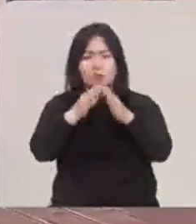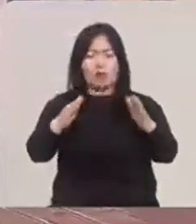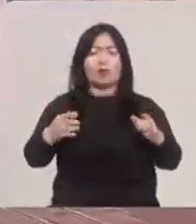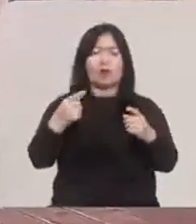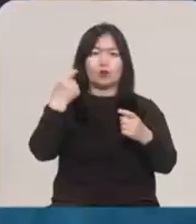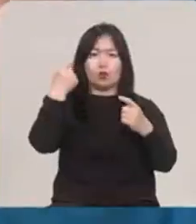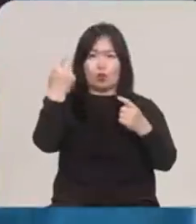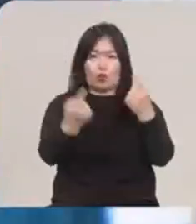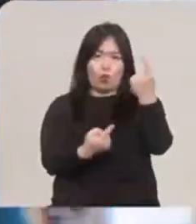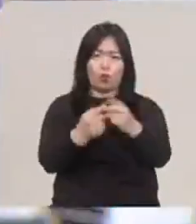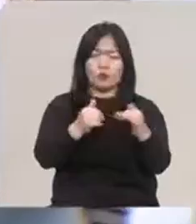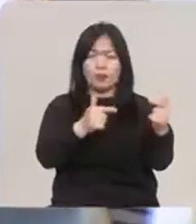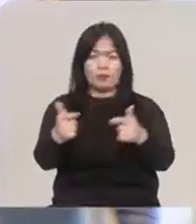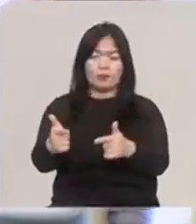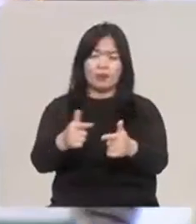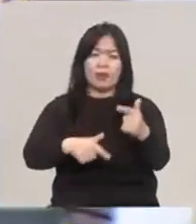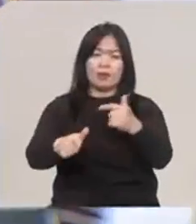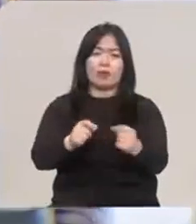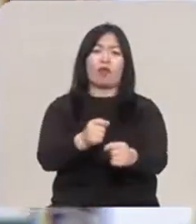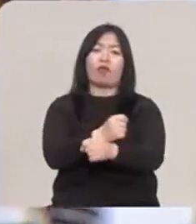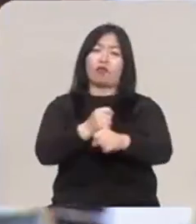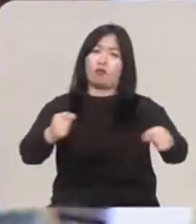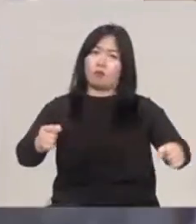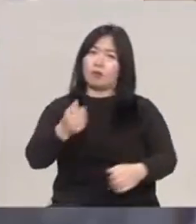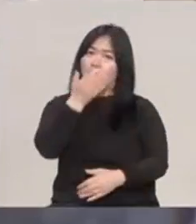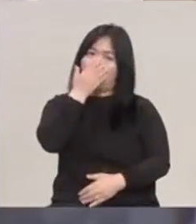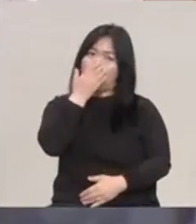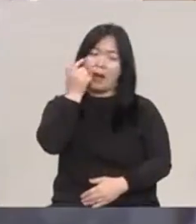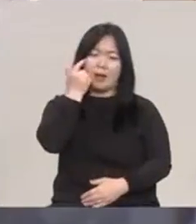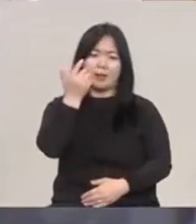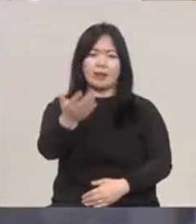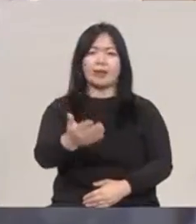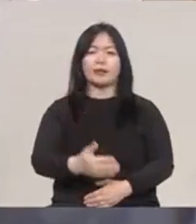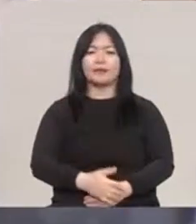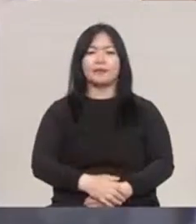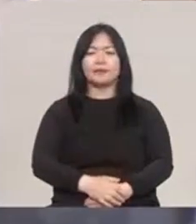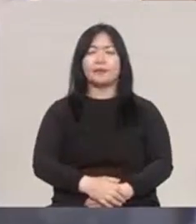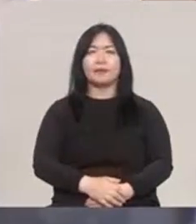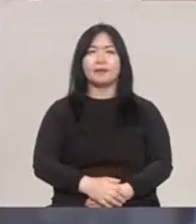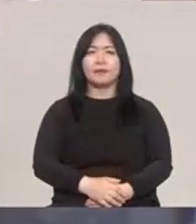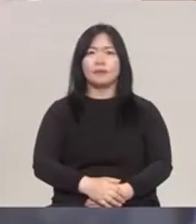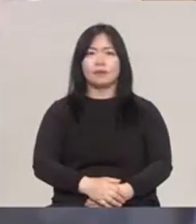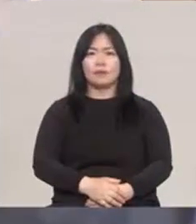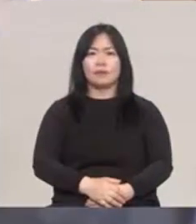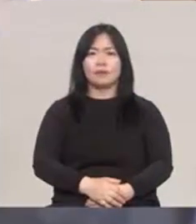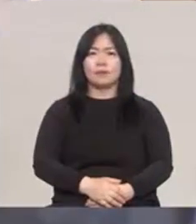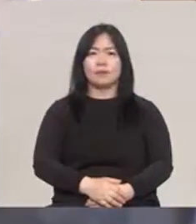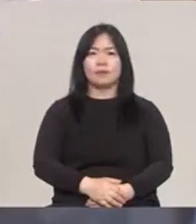관광객들의 발길을 넓힐 수 있을지 주목됩니다. KBS 뉴스 유진휘입니다.